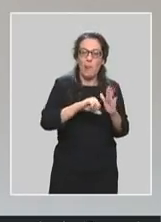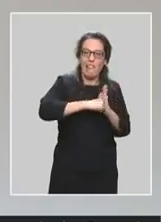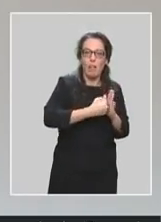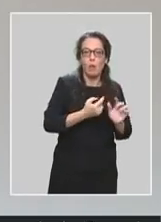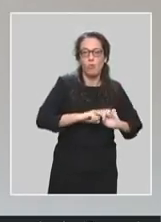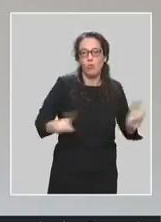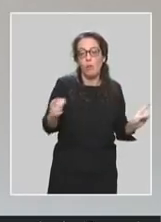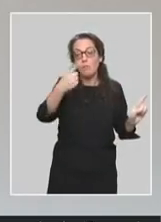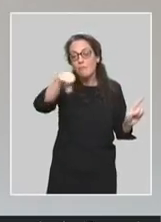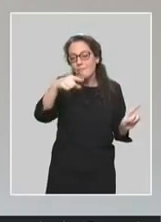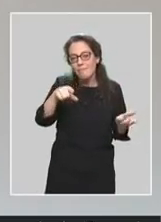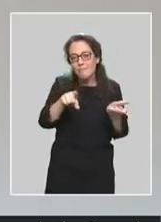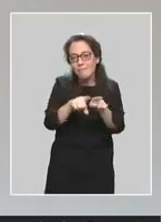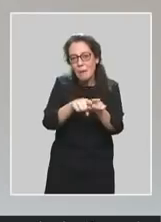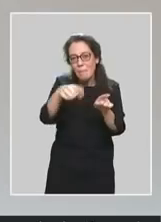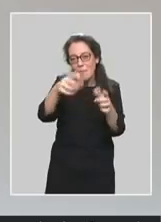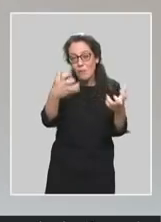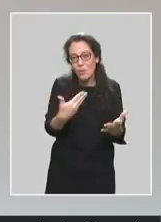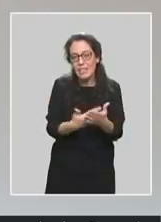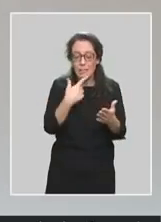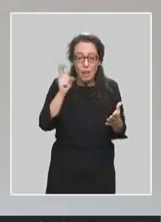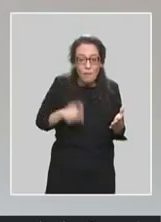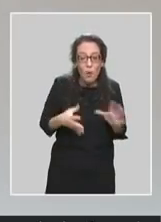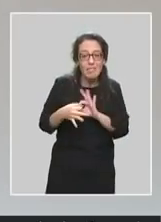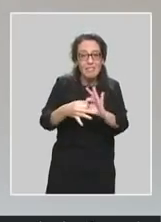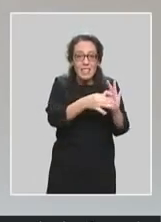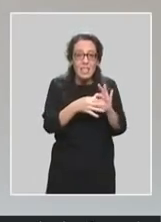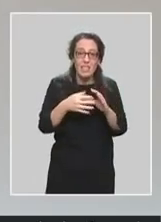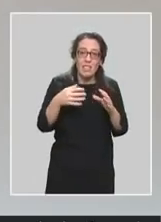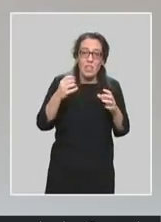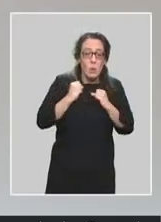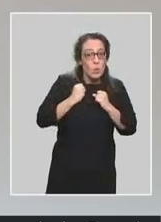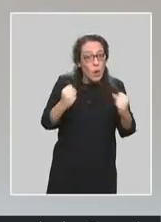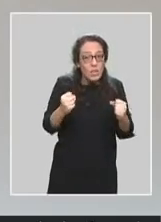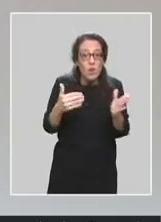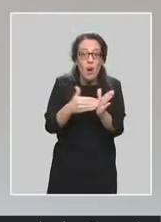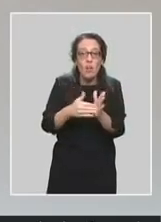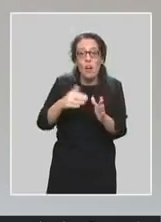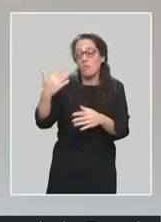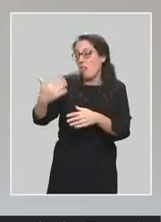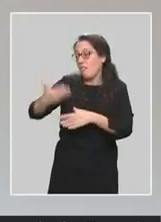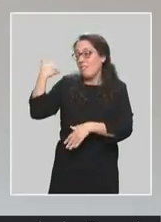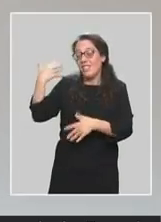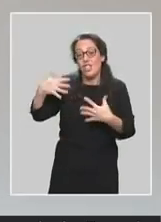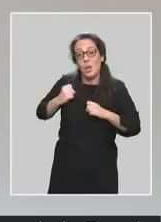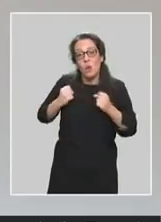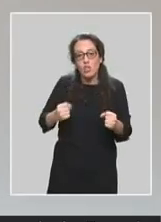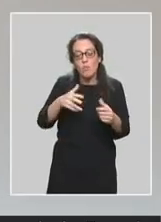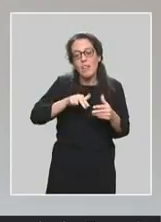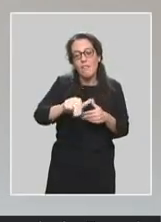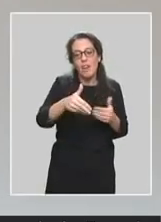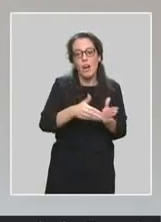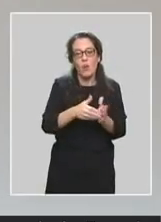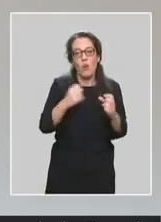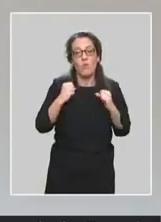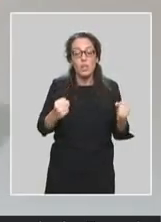aujourd'hui. Donc, soyons mobilisés, soyons solidaires, soyons courageux une fois de plus. Nous l'avons été par le passé, nous le serons encore dans les prochains jours et les prochaines semaines.